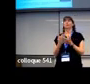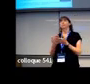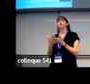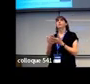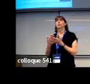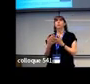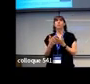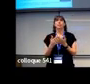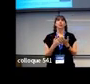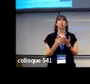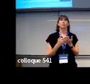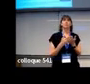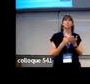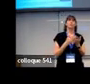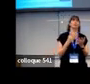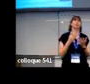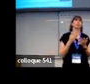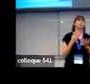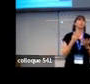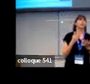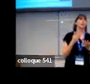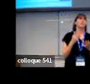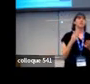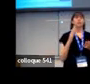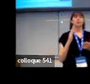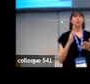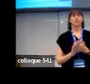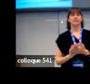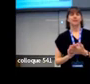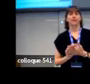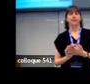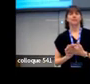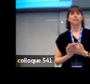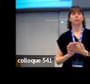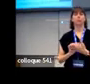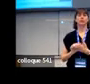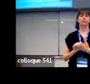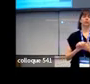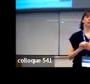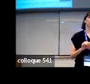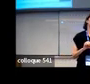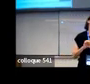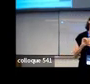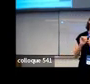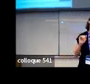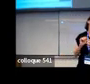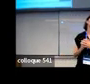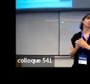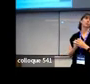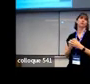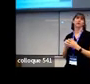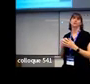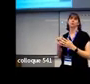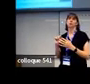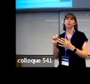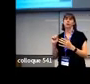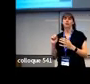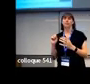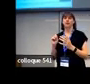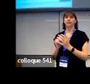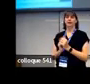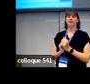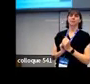c'est vraiment compatibilité avec un lecteur d'écran. Un texte alternatif pour toutes les figures, sous-titrer toutes les